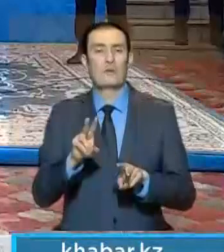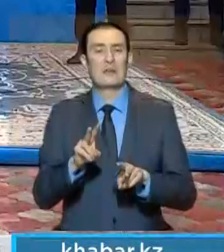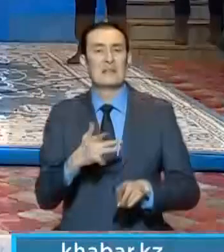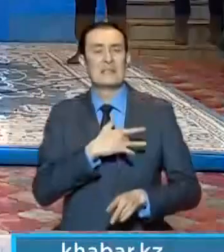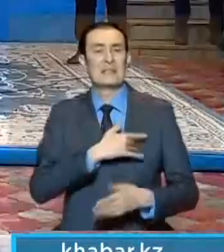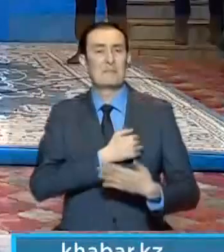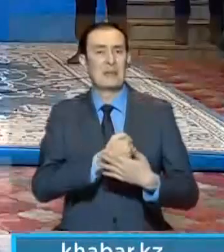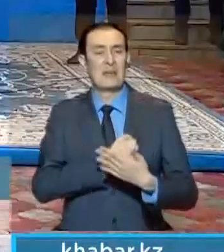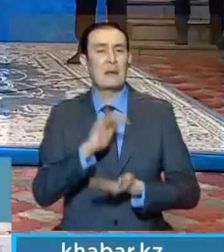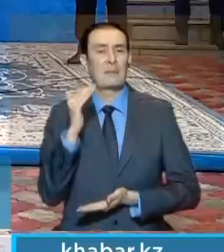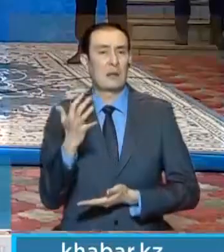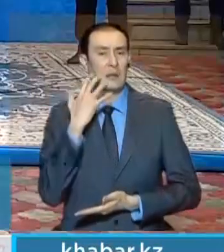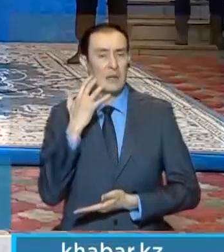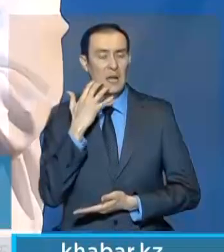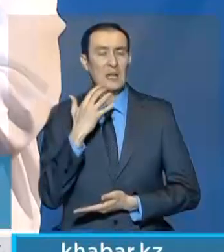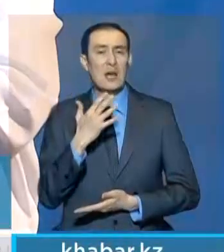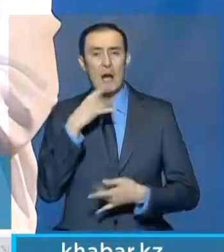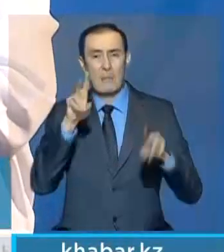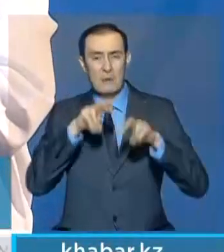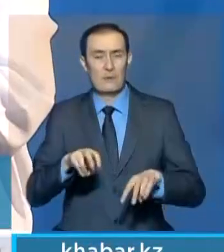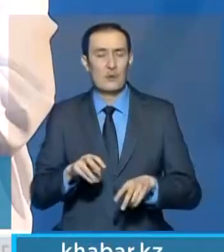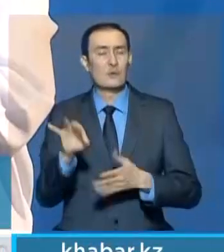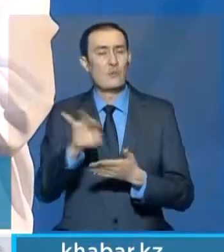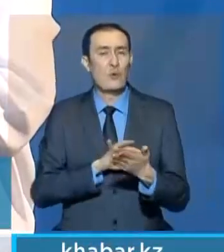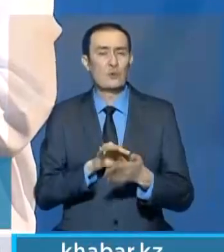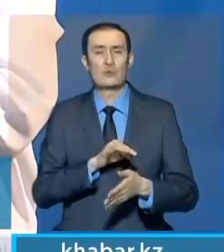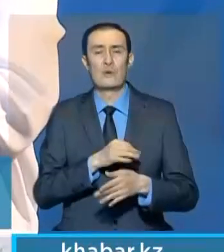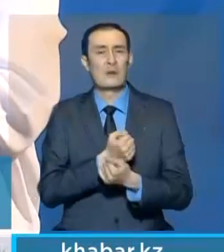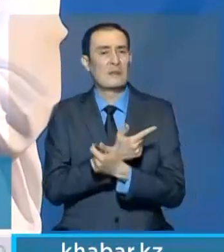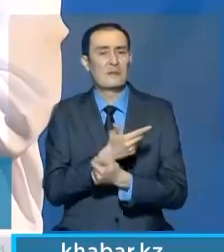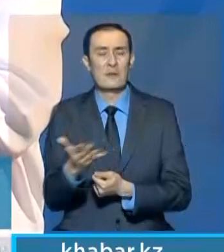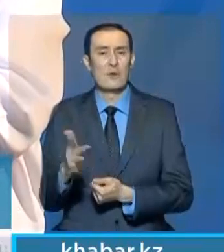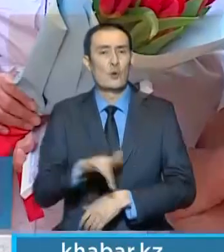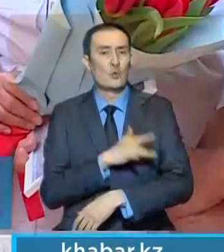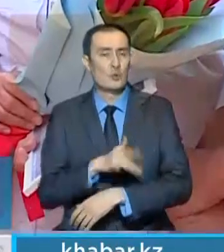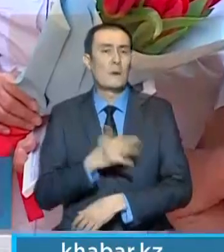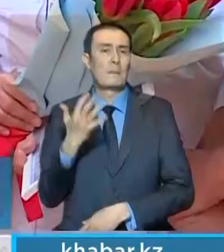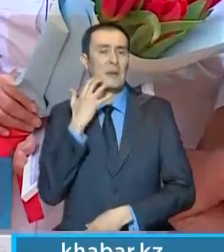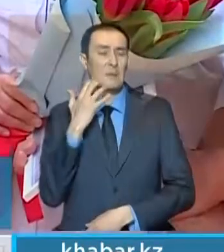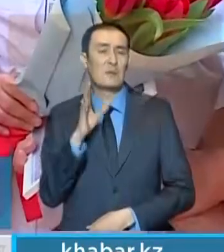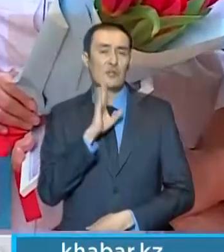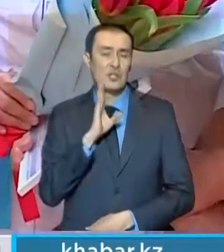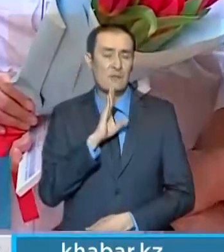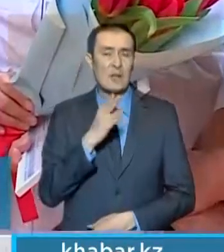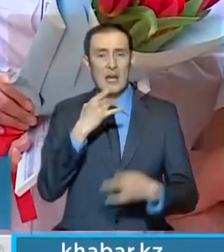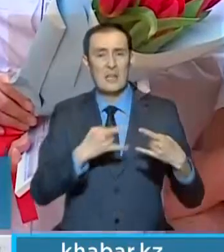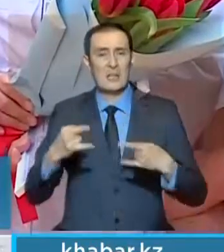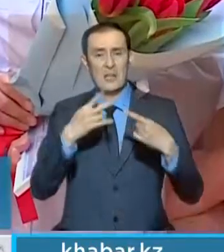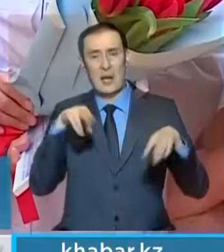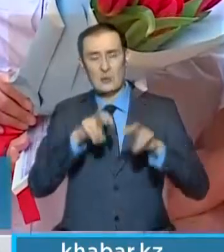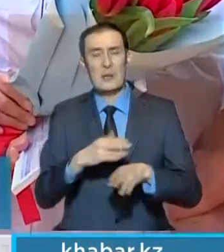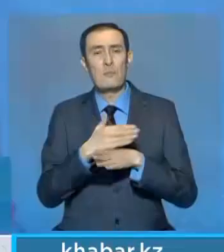новейшее высокотехнологическое оборудование, которое позволит оказывать полный спектр беременным и молодым мамам от комплексной диагностики